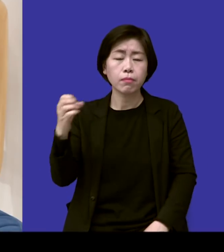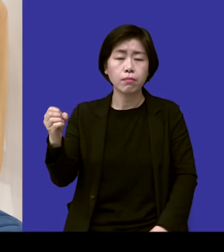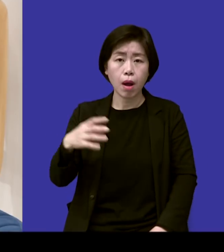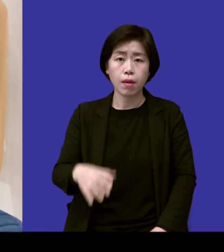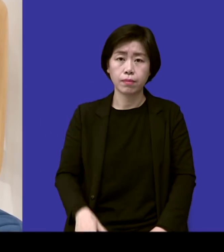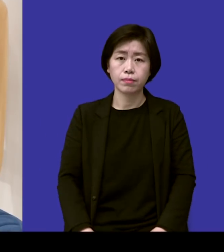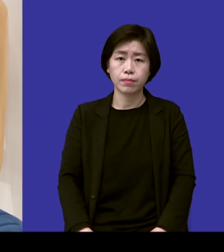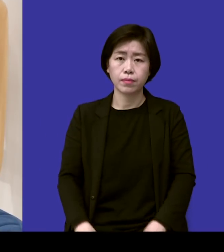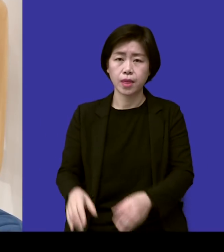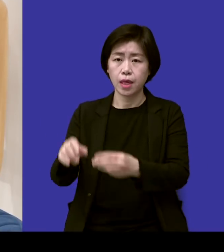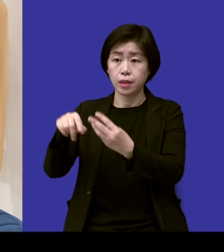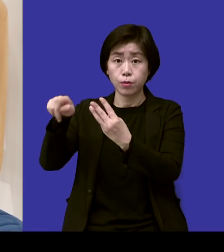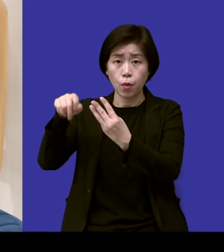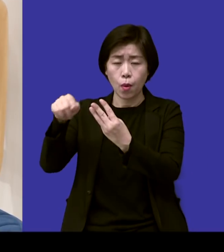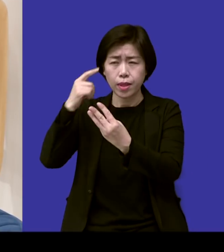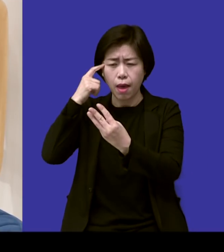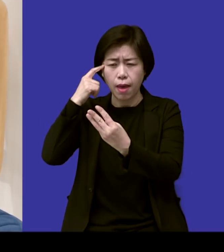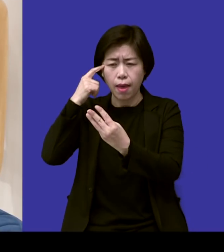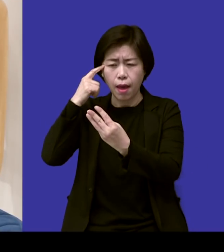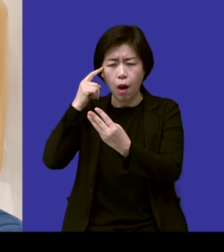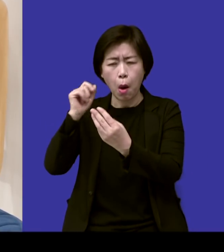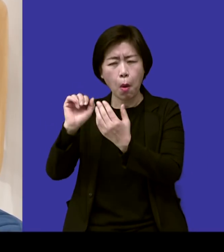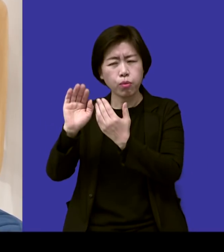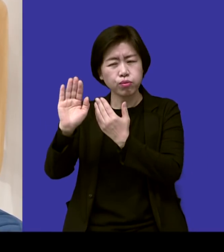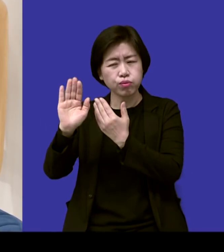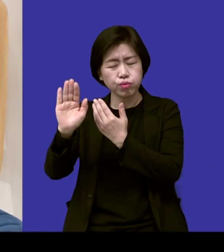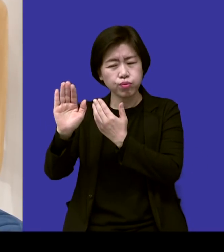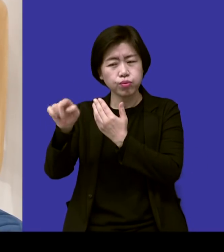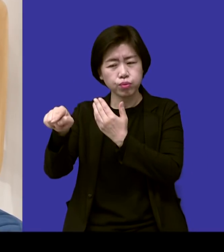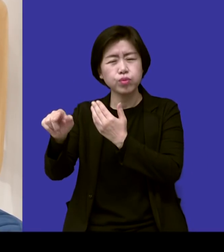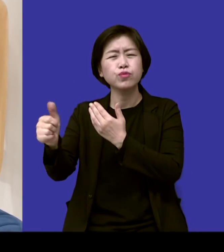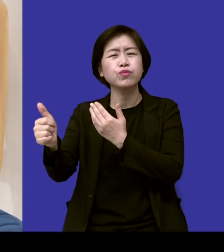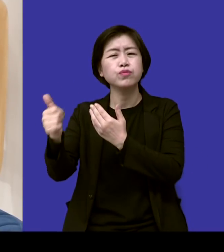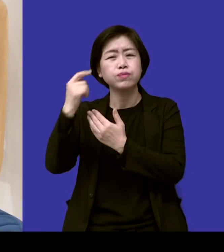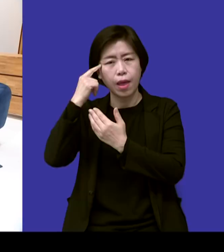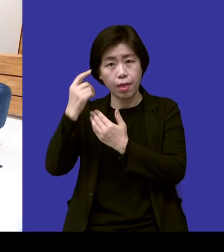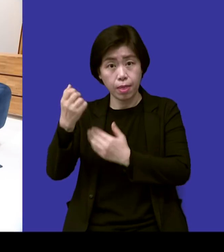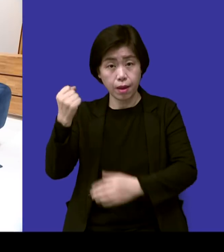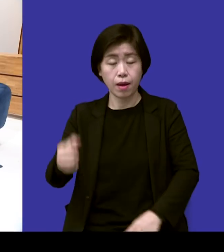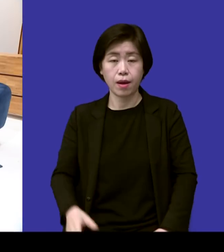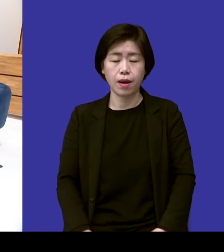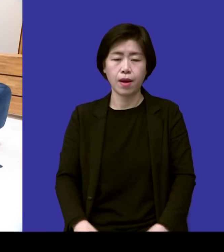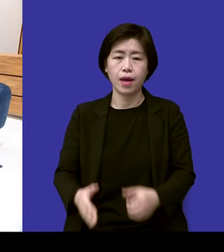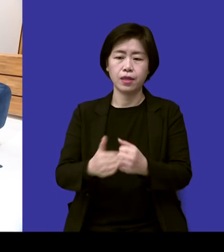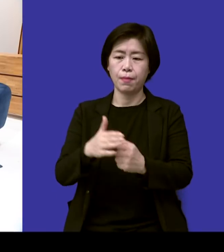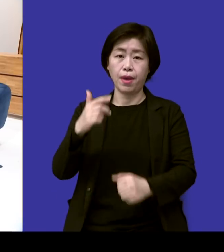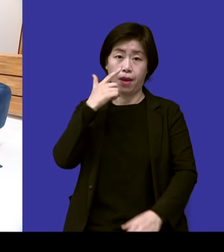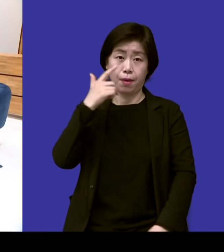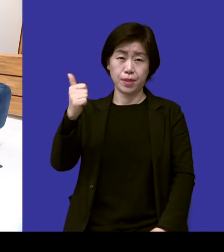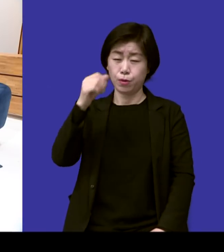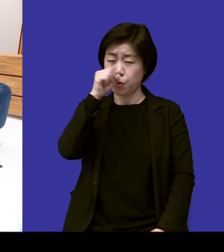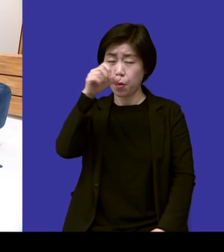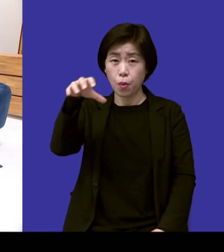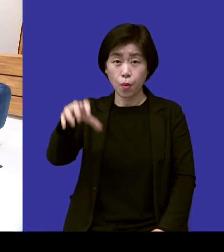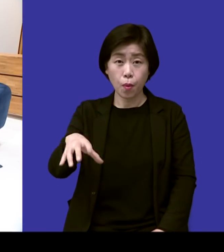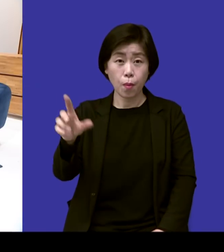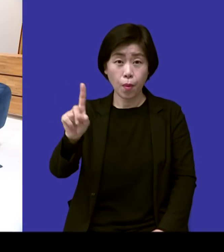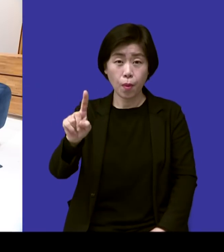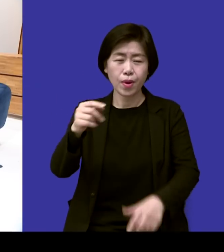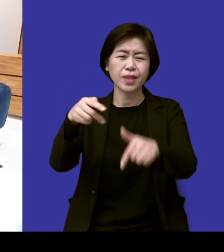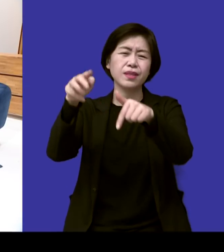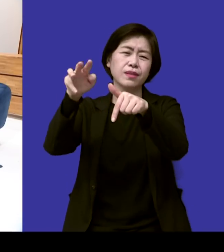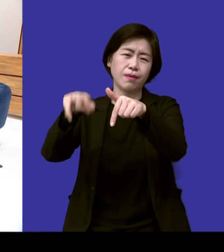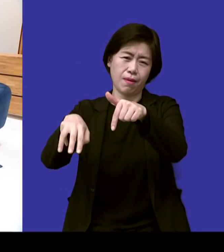남았다라는 걸 보셨나 봐요. 예. 그래서 아빠가 좋아하는 김밥을 싸서 예. 바닷가를 갔어요. 인천 앞바다. 네. 인천